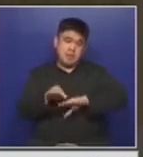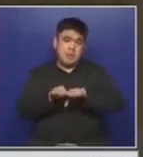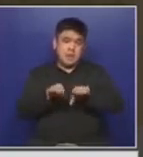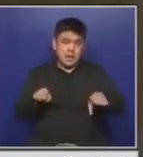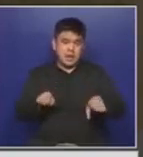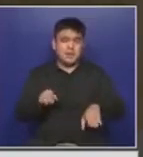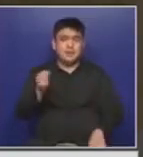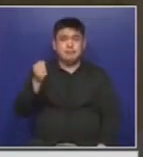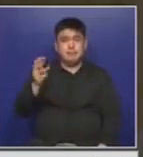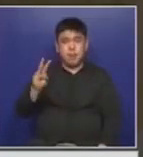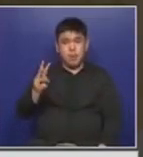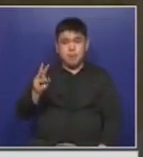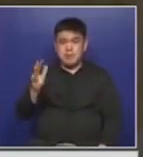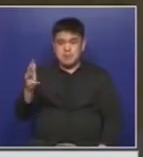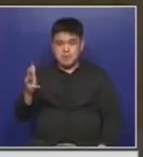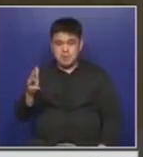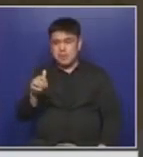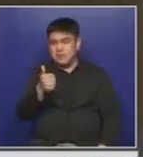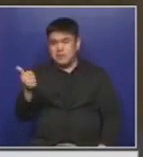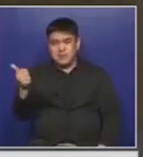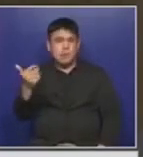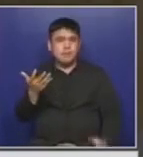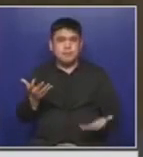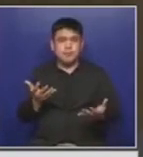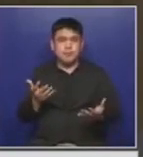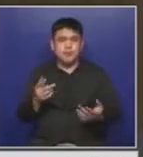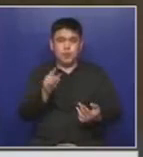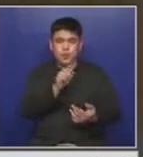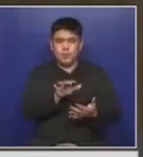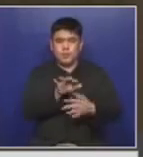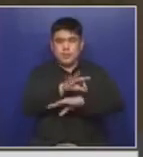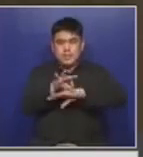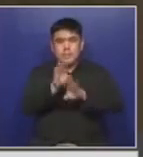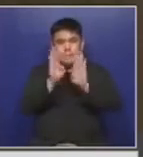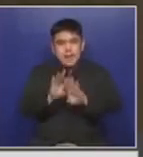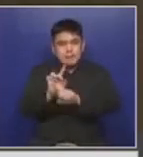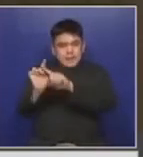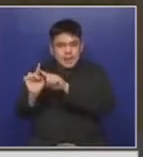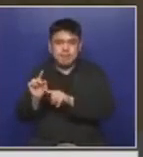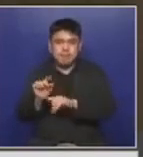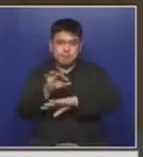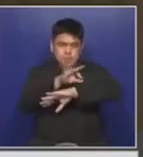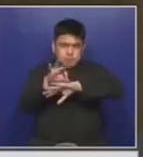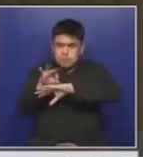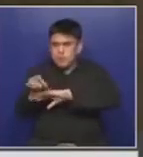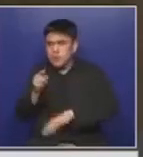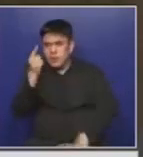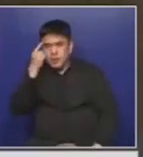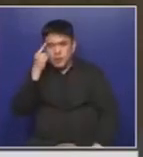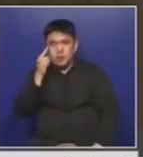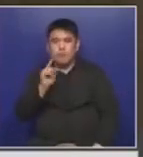16สัน27และอื่นๆอีกหลายๆฉบับที่มีการปรับปรุงผมก็เป็นห่วงว่านักบัญชีของท่าน